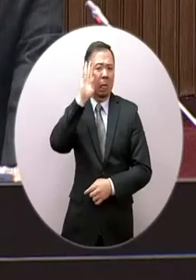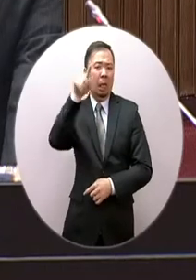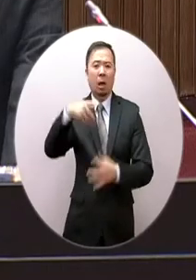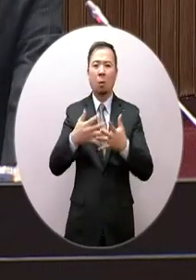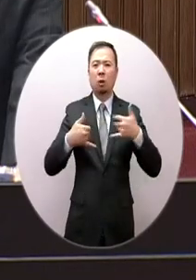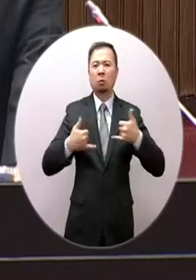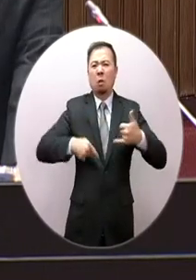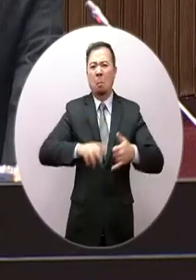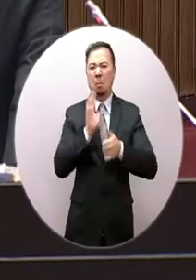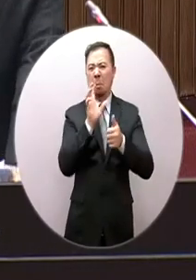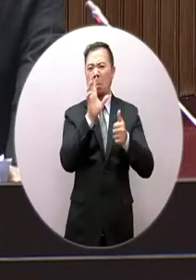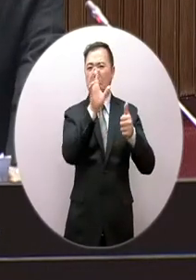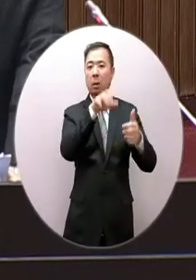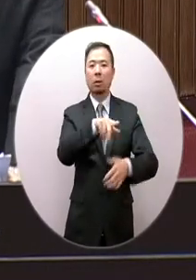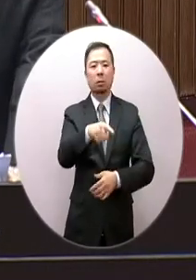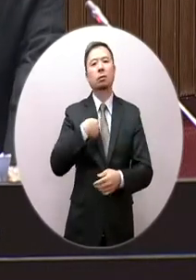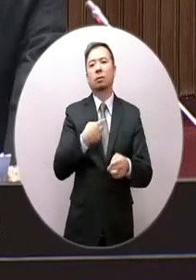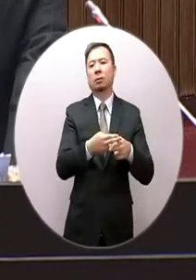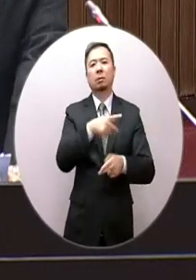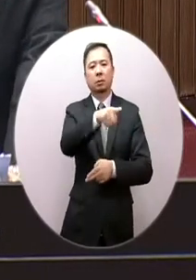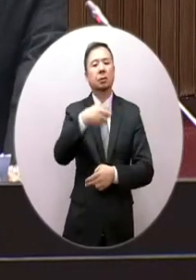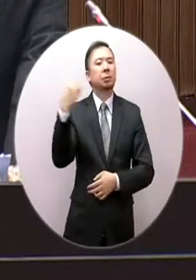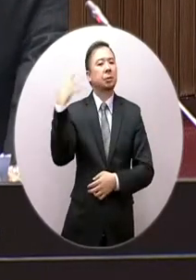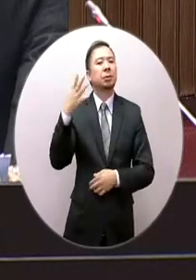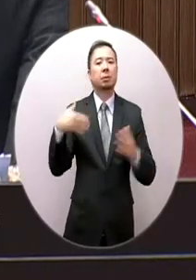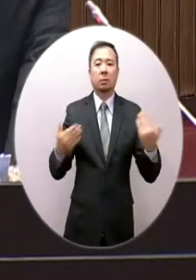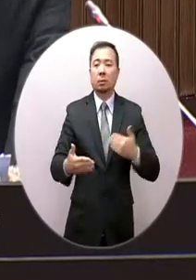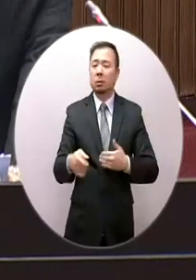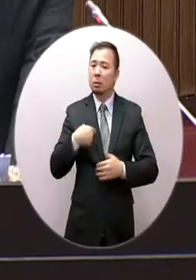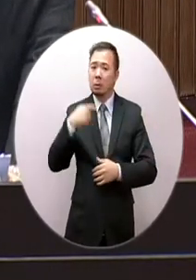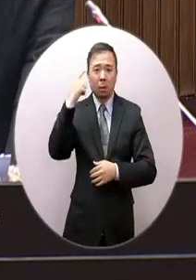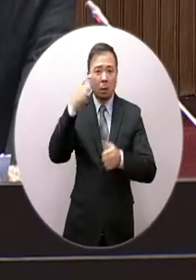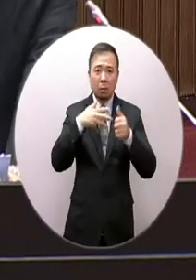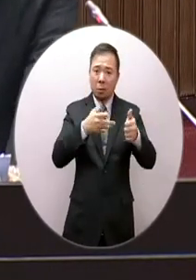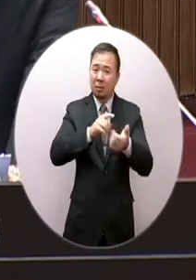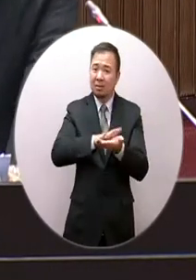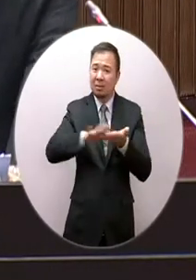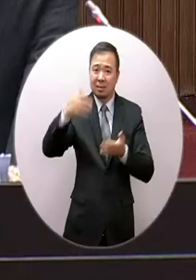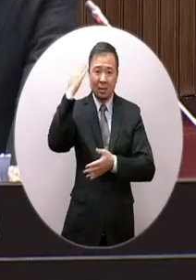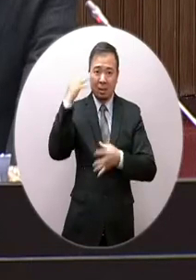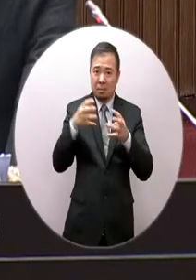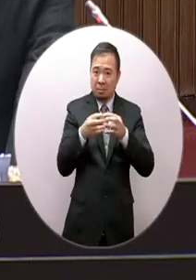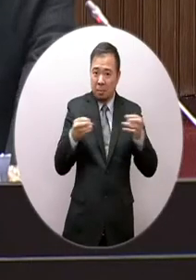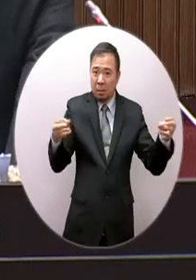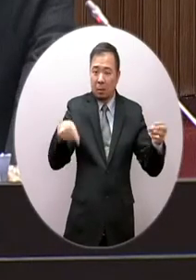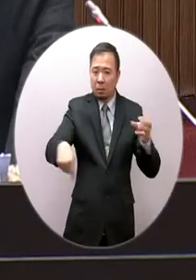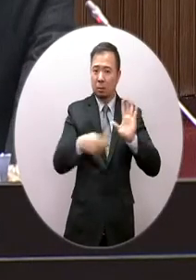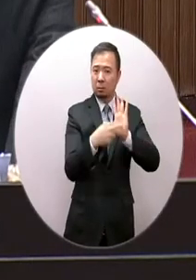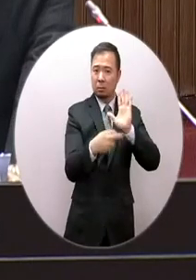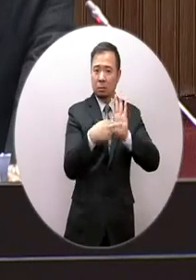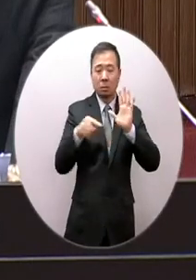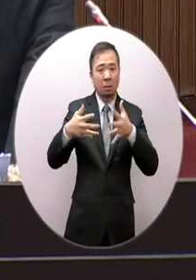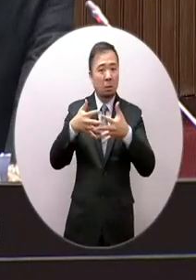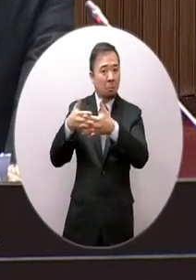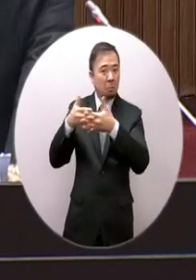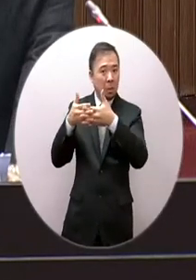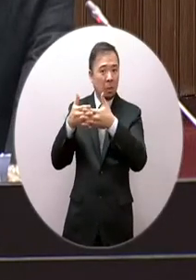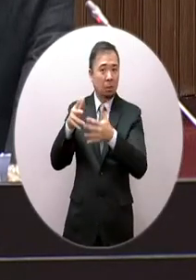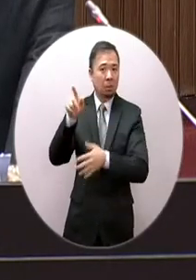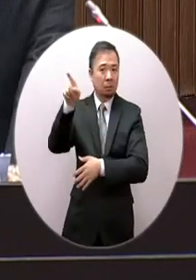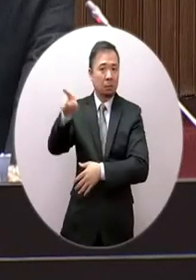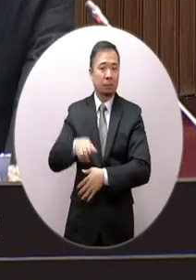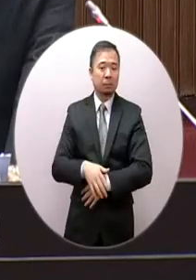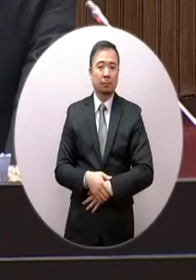声我相信你很清楚那赖院长所谓干净的煤说法和美国、啊、这个肯波